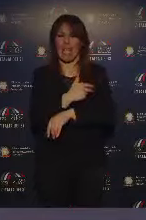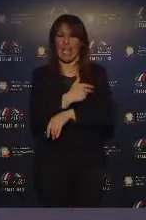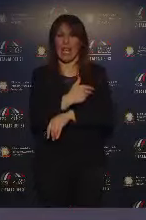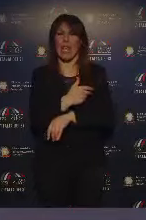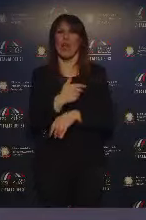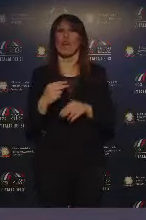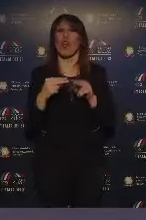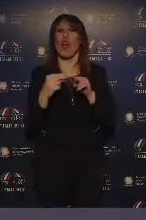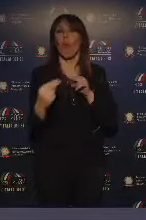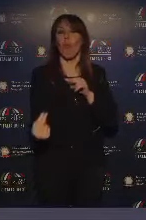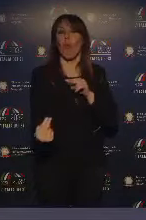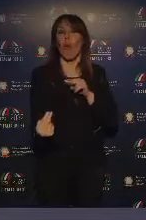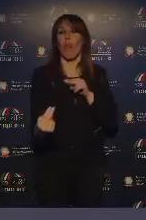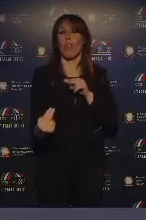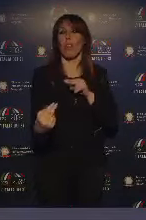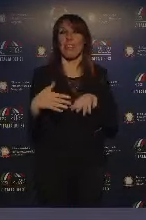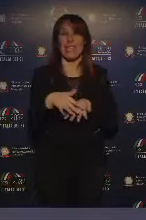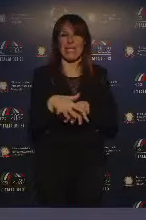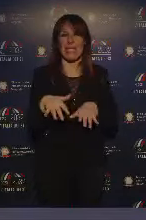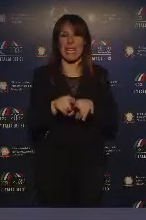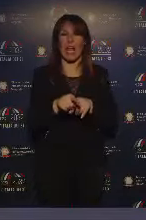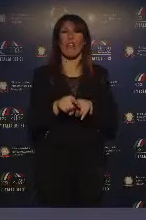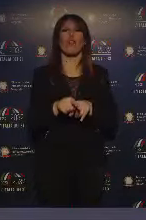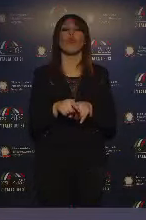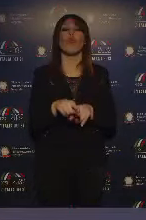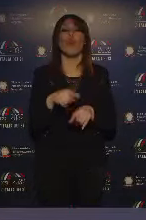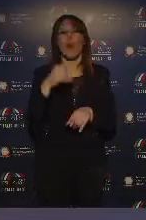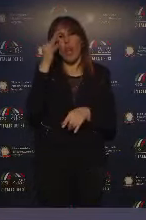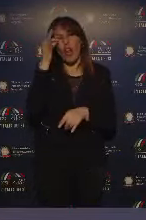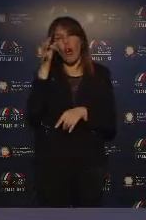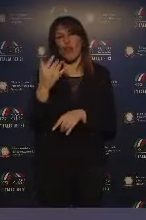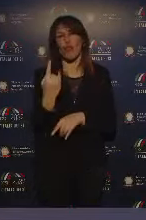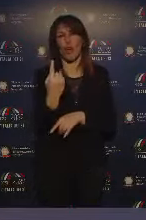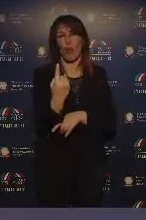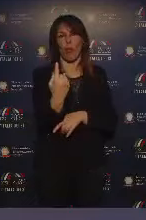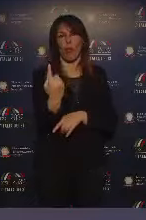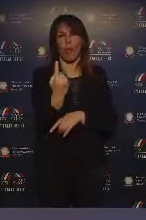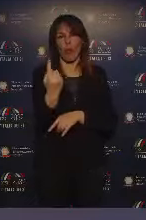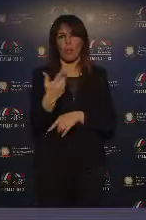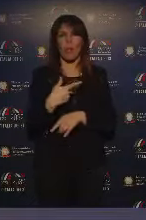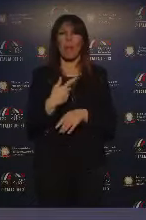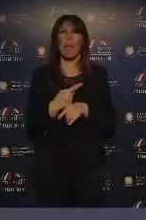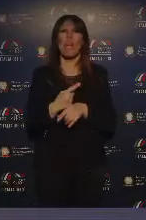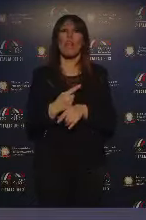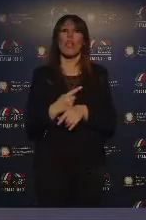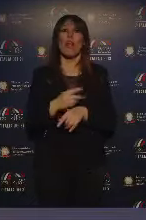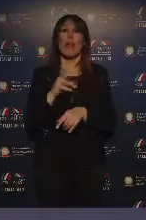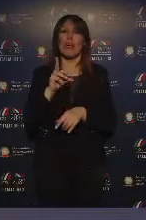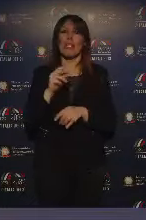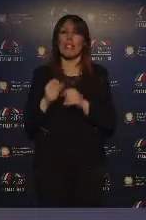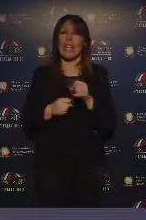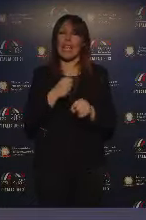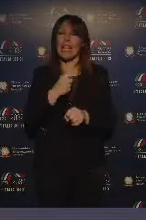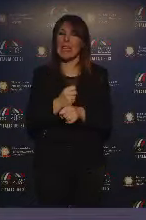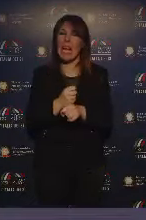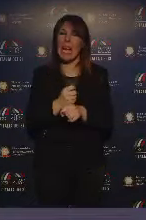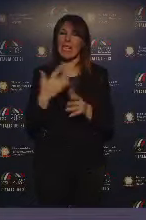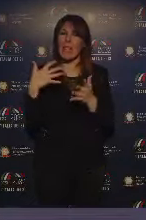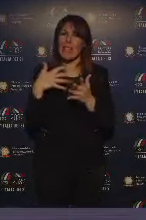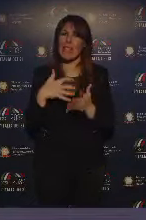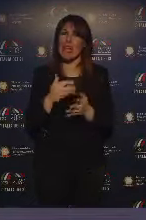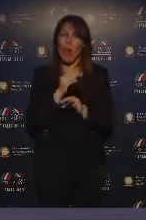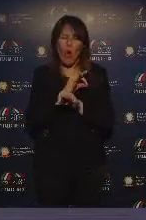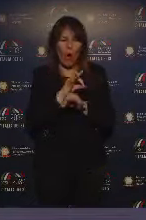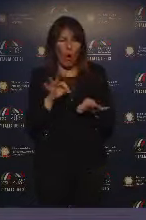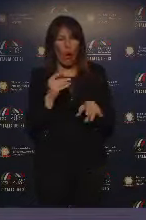ponte sullo stretto la logica è una ed è unica recuperare almeno 30 anni di mancati investimenti sulla rete